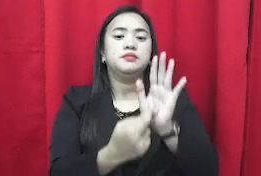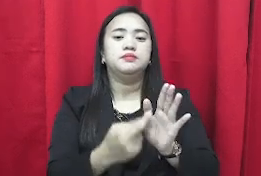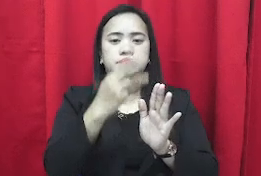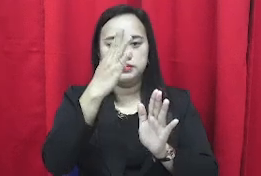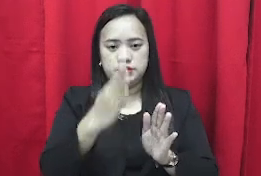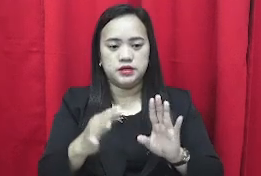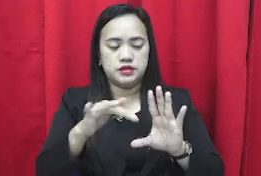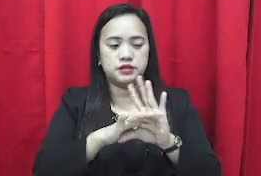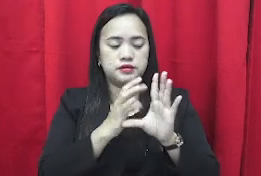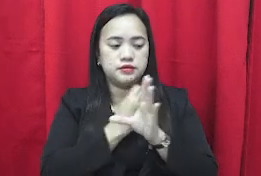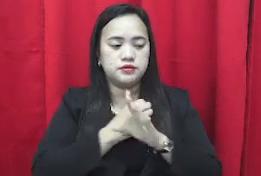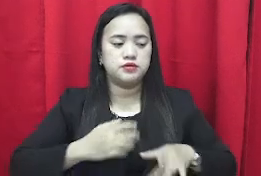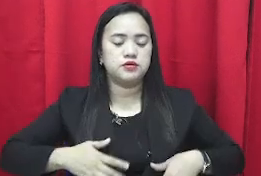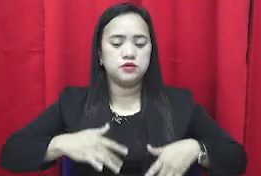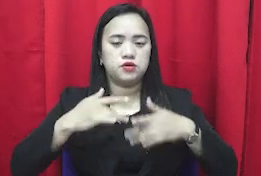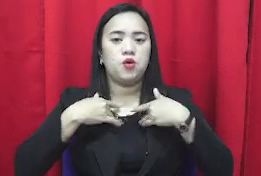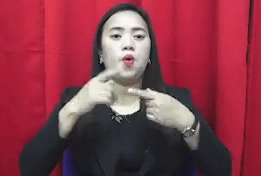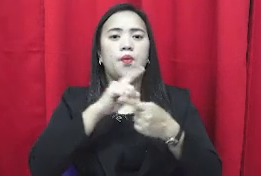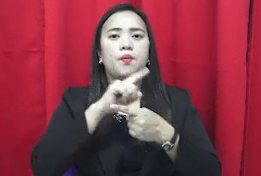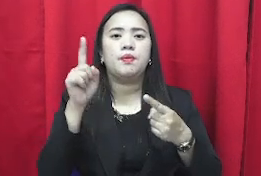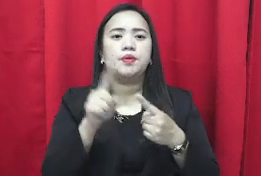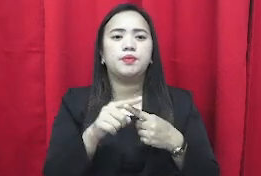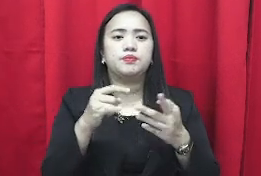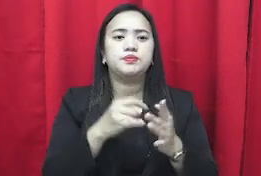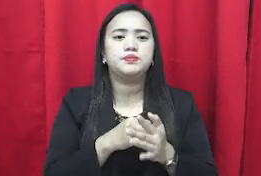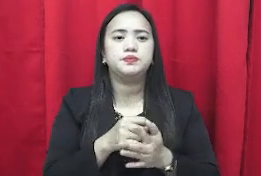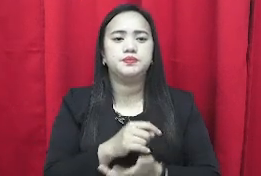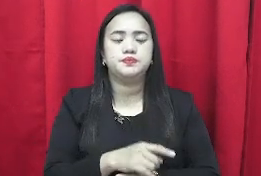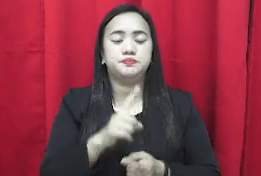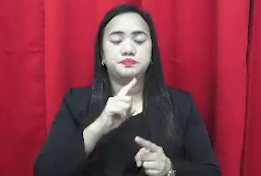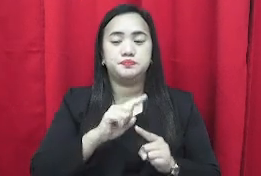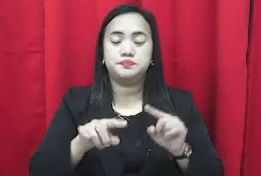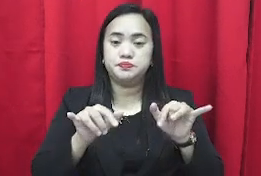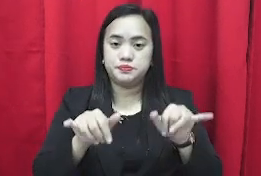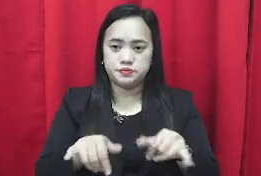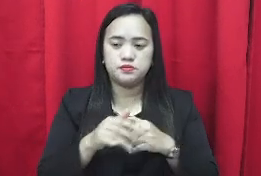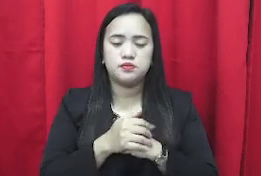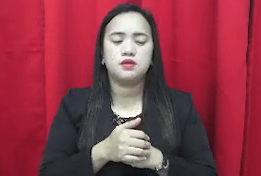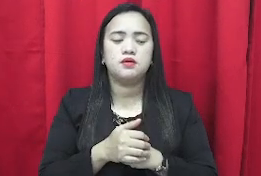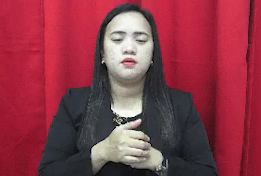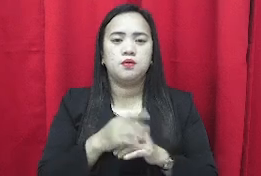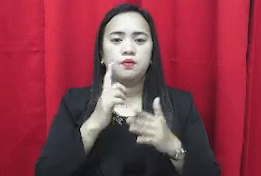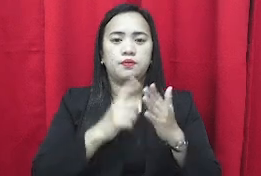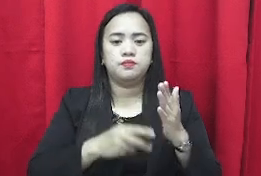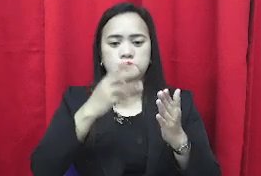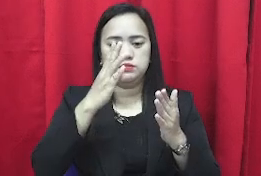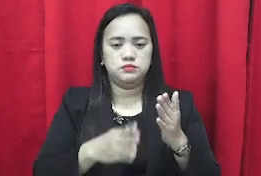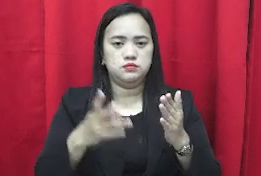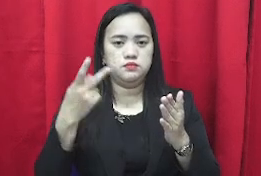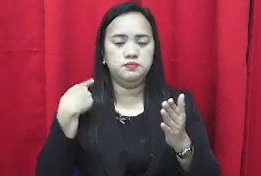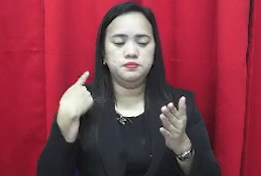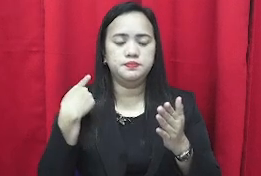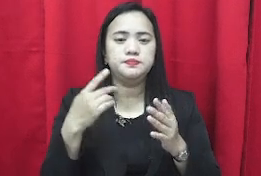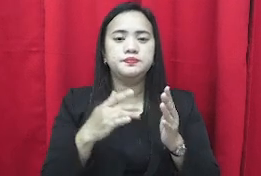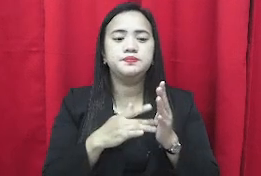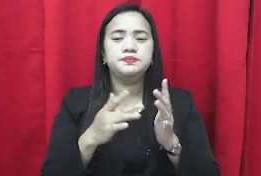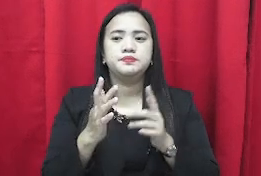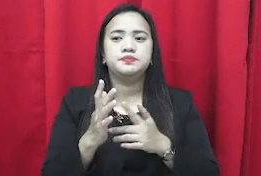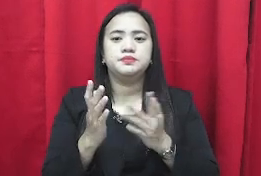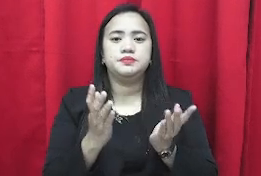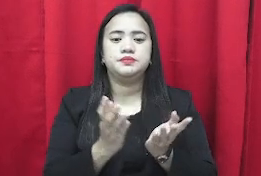Christ when it comes on enduring hardness Yeah Amen but yet ang ginawa ng Bibliya ginamit ng ni apostle Paul dito